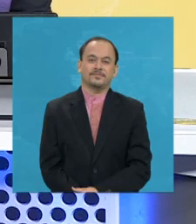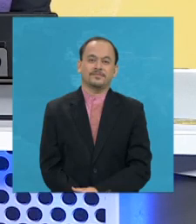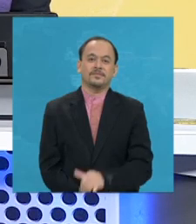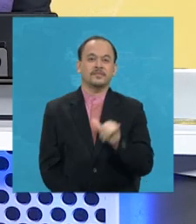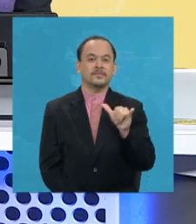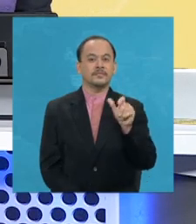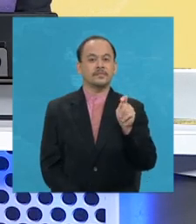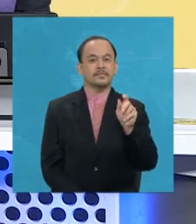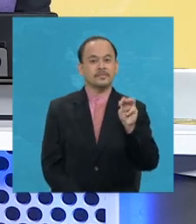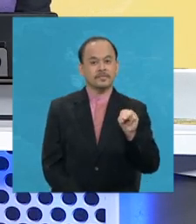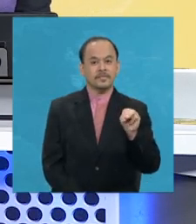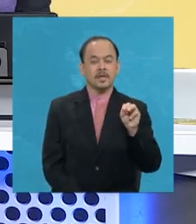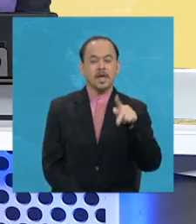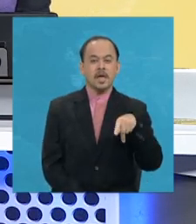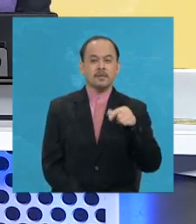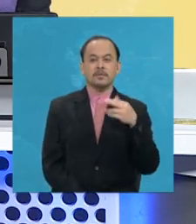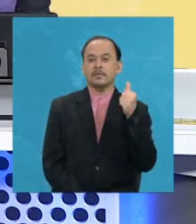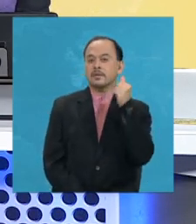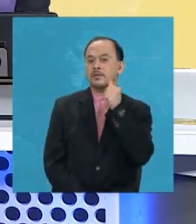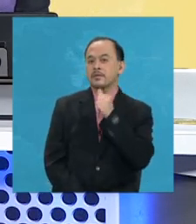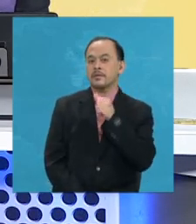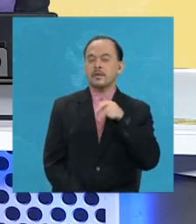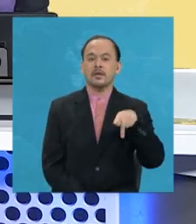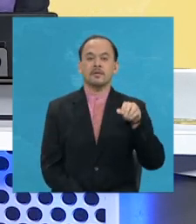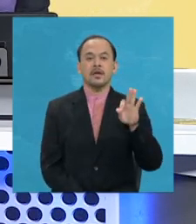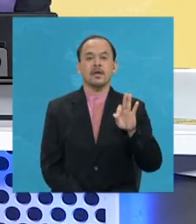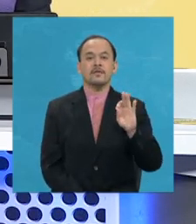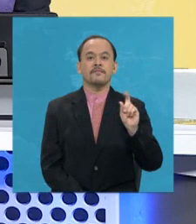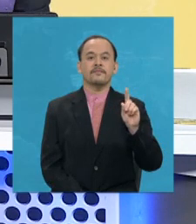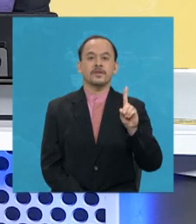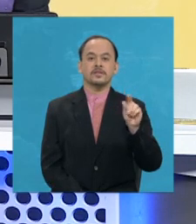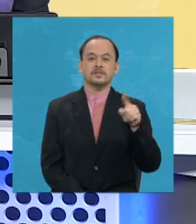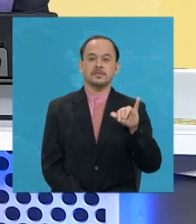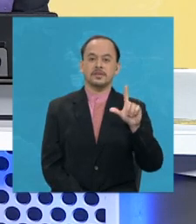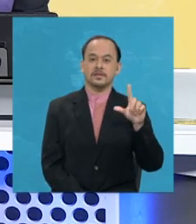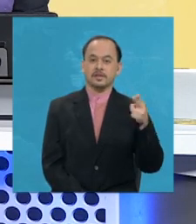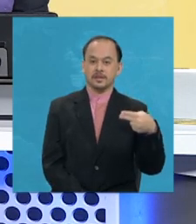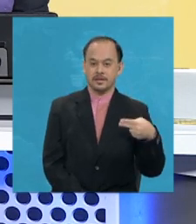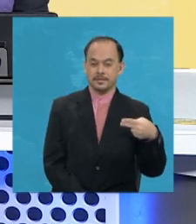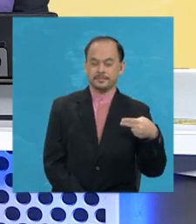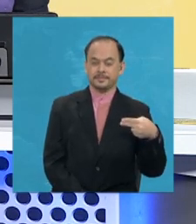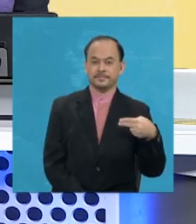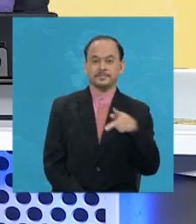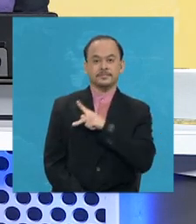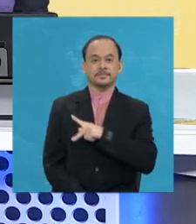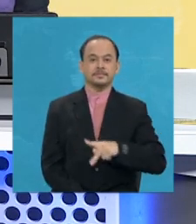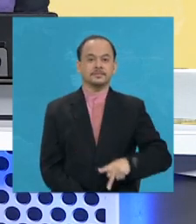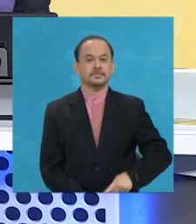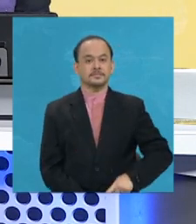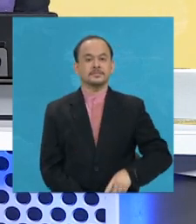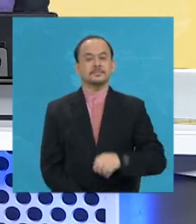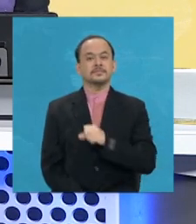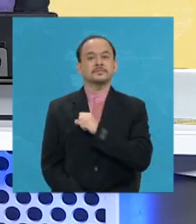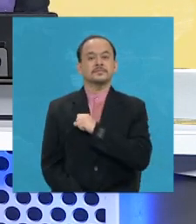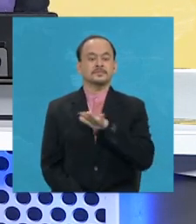Hai yang Kramatmulya Paduka Sri pinggir anak Putri Fadilah lubabul book ya bintik kebawah duli Yang Maha Mulia Paduka Sri Baginda